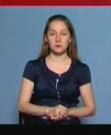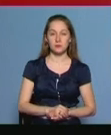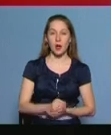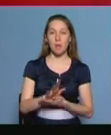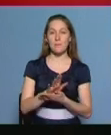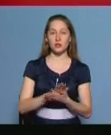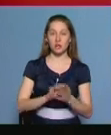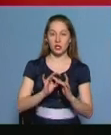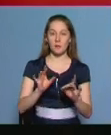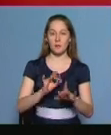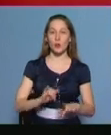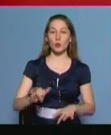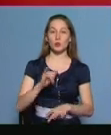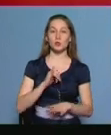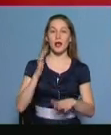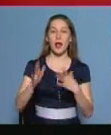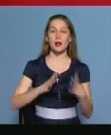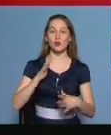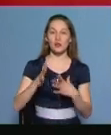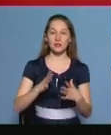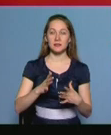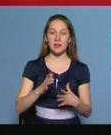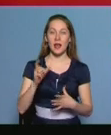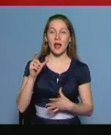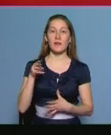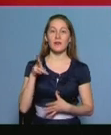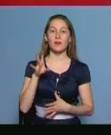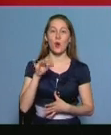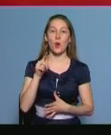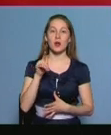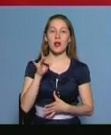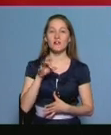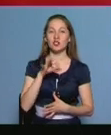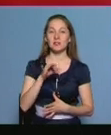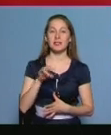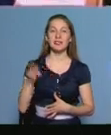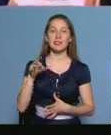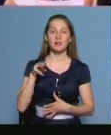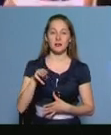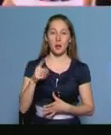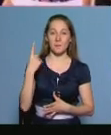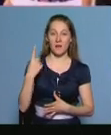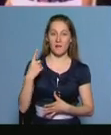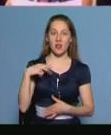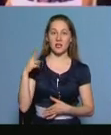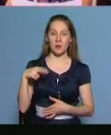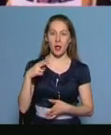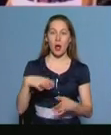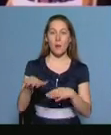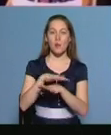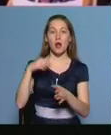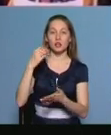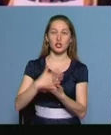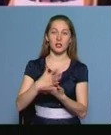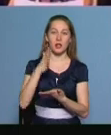Продолжаем выпуск. Удмуртия готовится к этнографическому диктанту. Акция назначена на 1 ноября. Главной площадкой в республике в этом